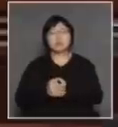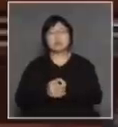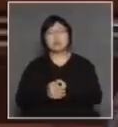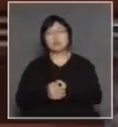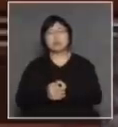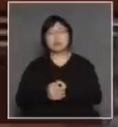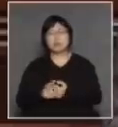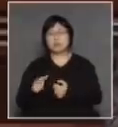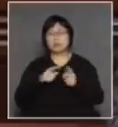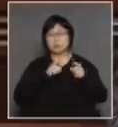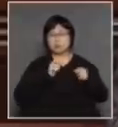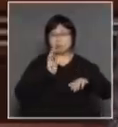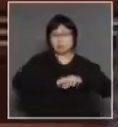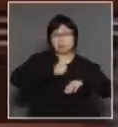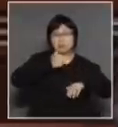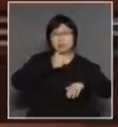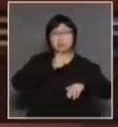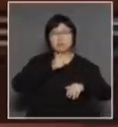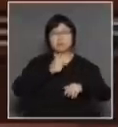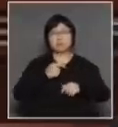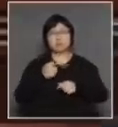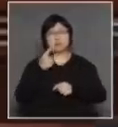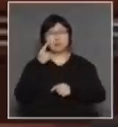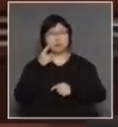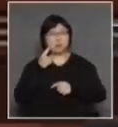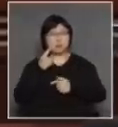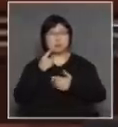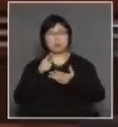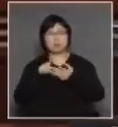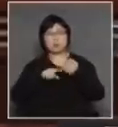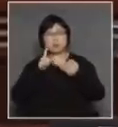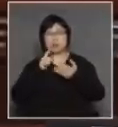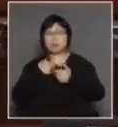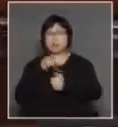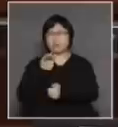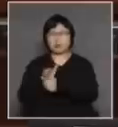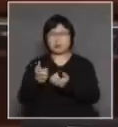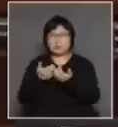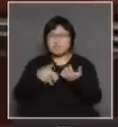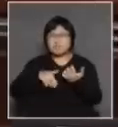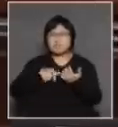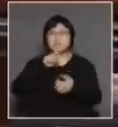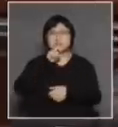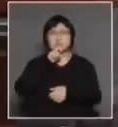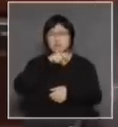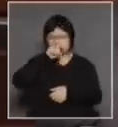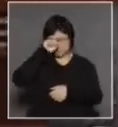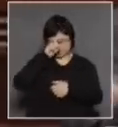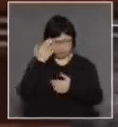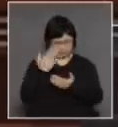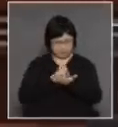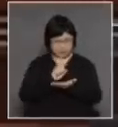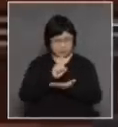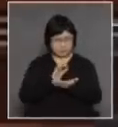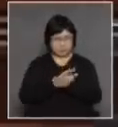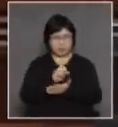曾司長很厲害的，因為 唐司長的年代我都跟他計過一條數， 我記得九年前或者八年前